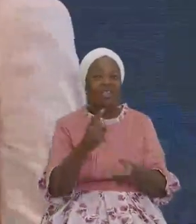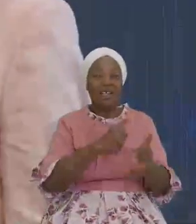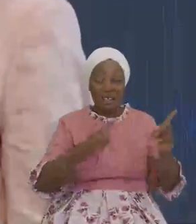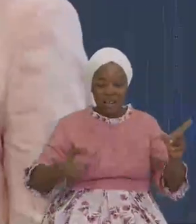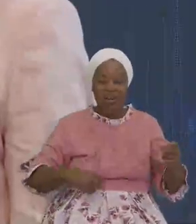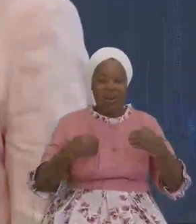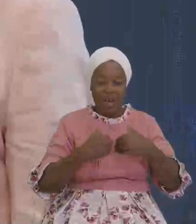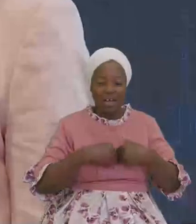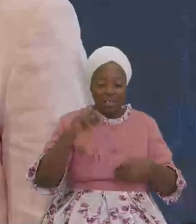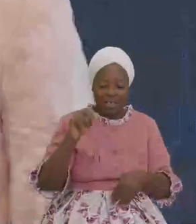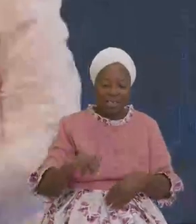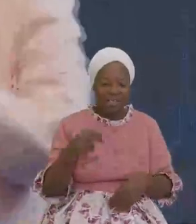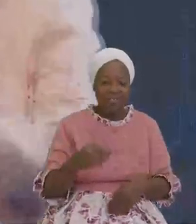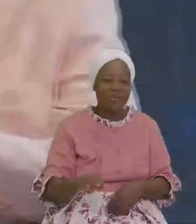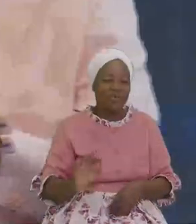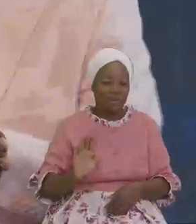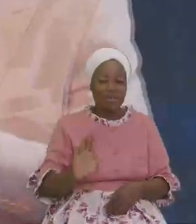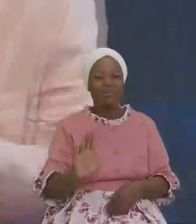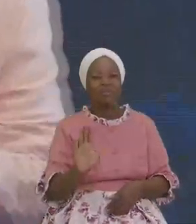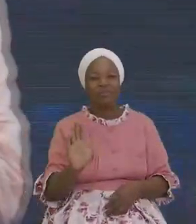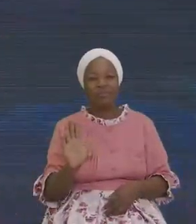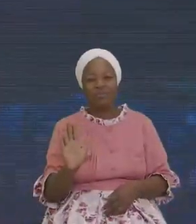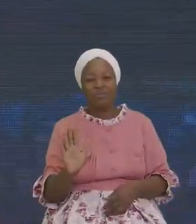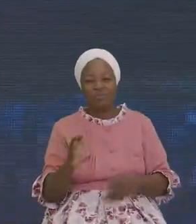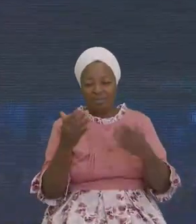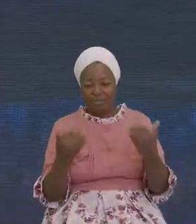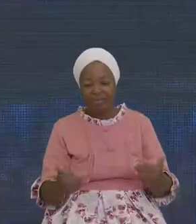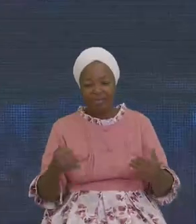dis simplement, le Seigneur en a besoin.